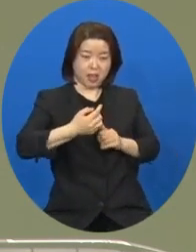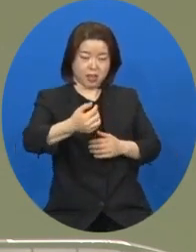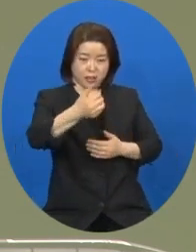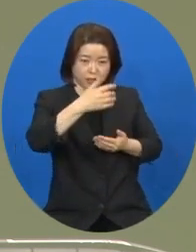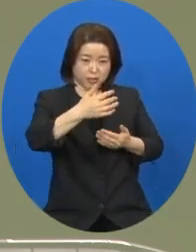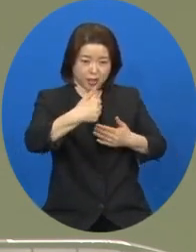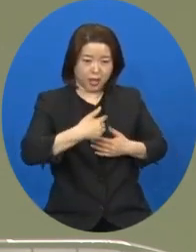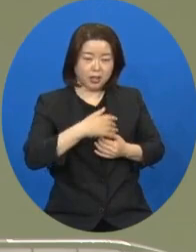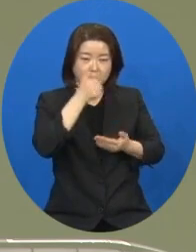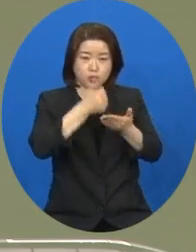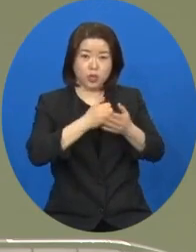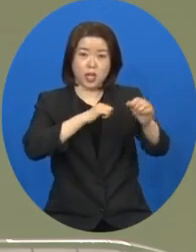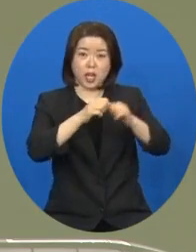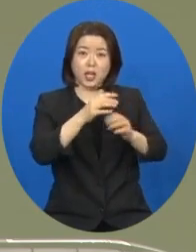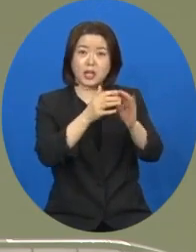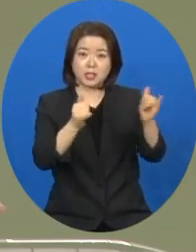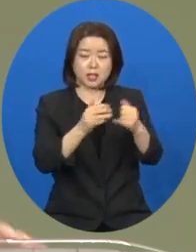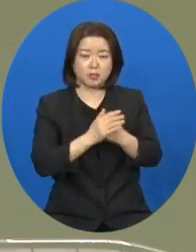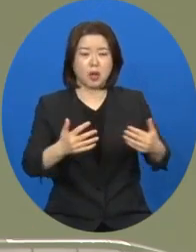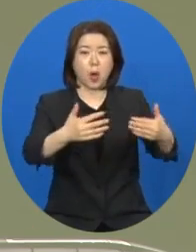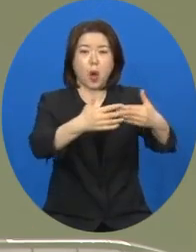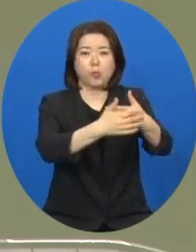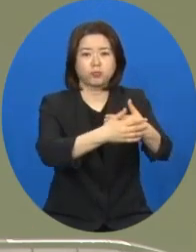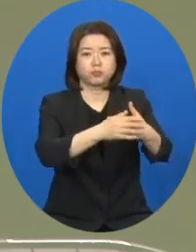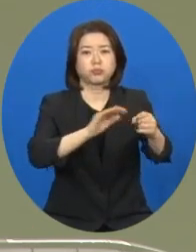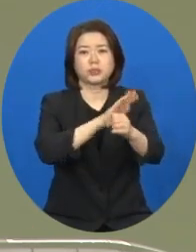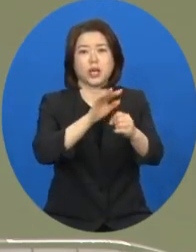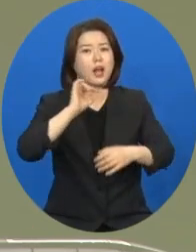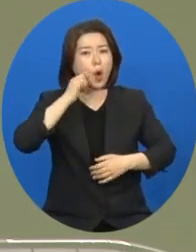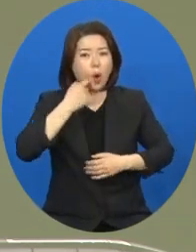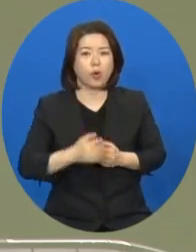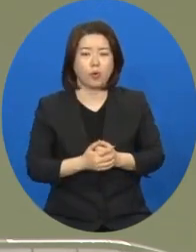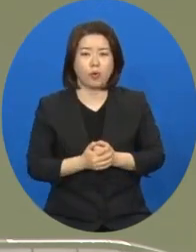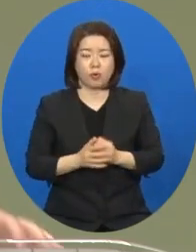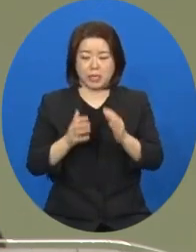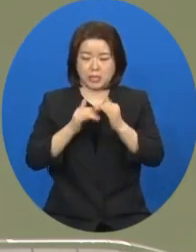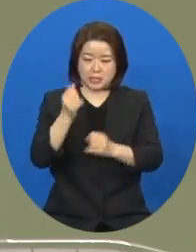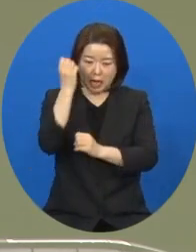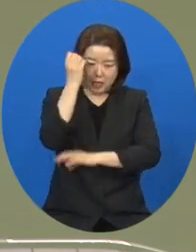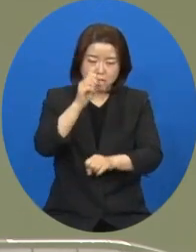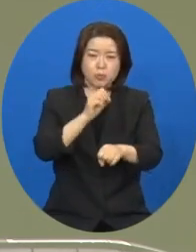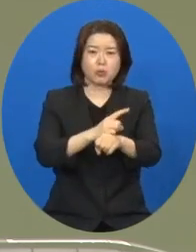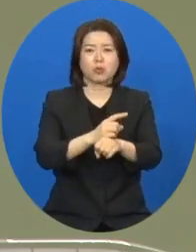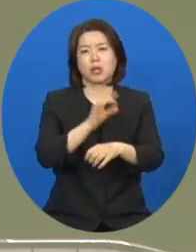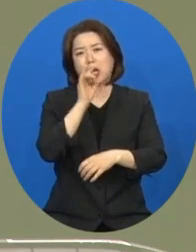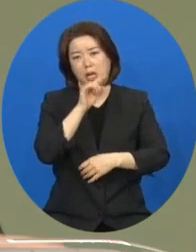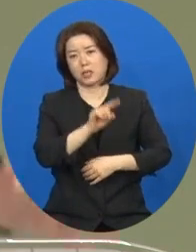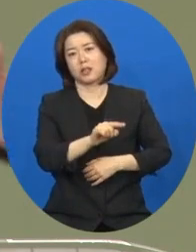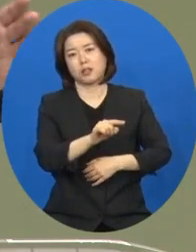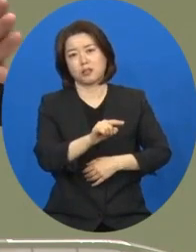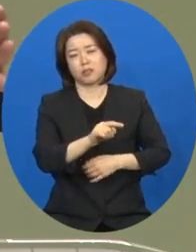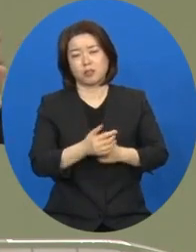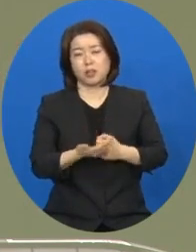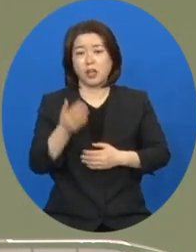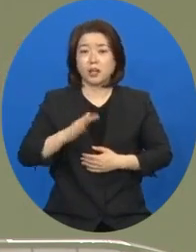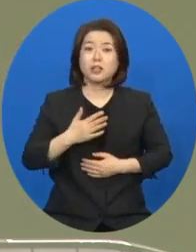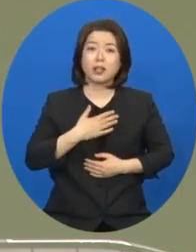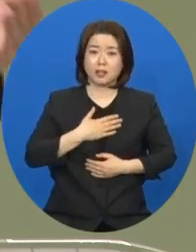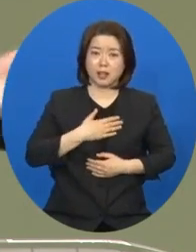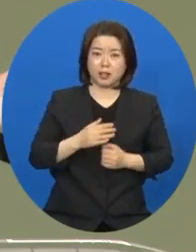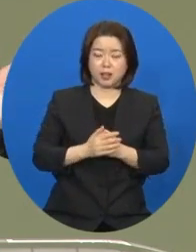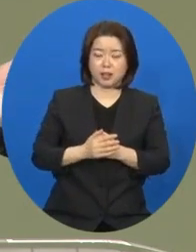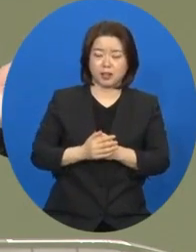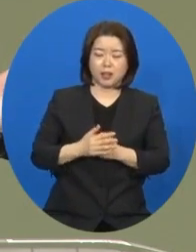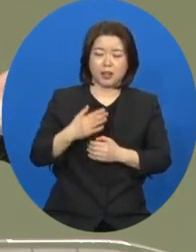지은 사람은요 품고 사랑할 수가 없어요. 사람의 본성은 안 돼요, 그렇게. 그런데 내가